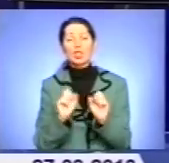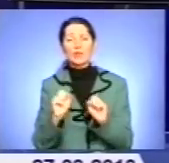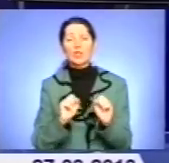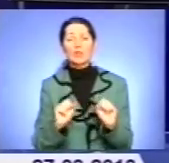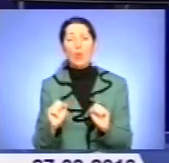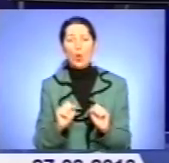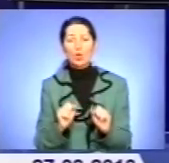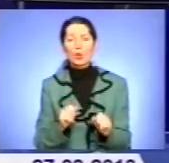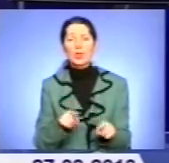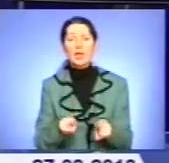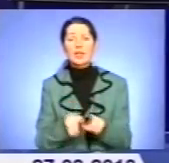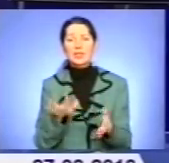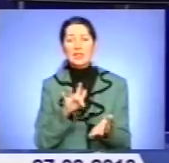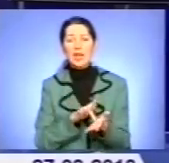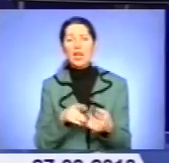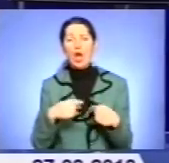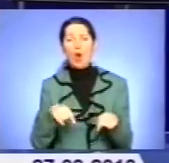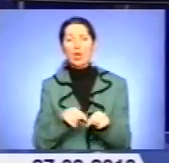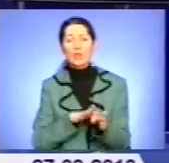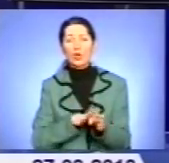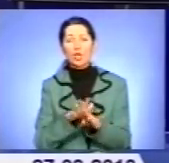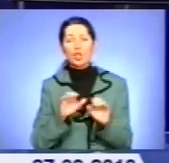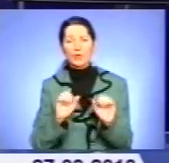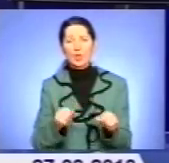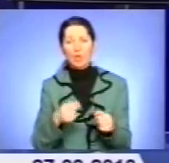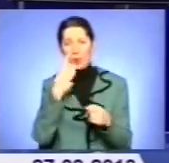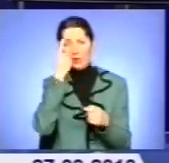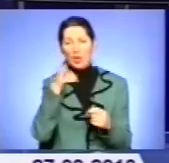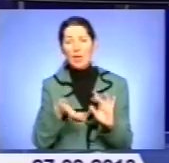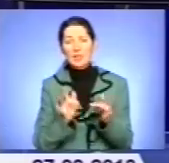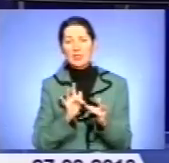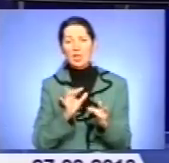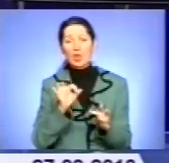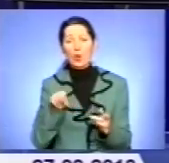та центральних органів виконавчої влади, повідомляє сайт ОДА.